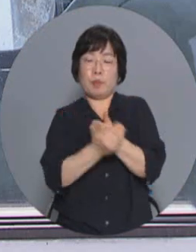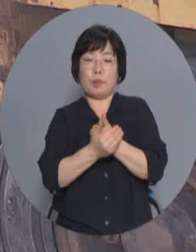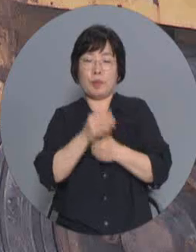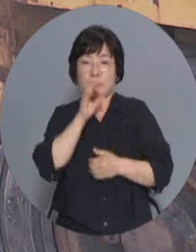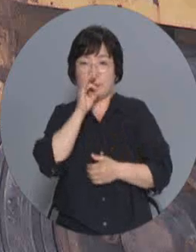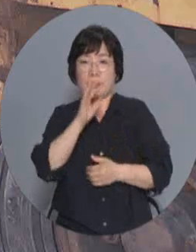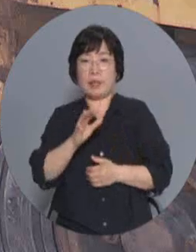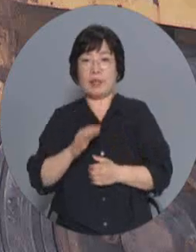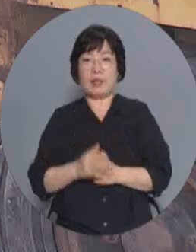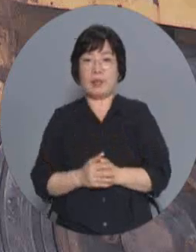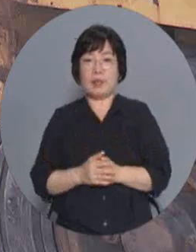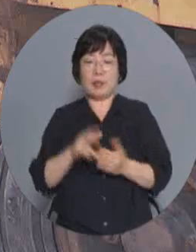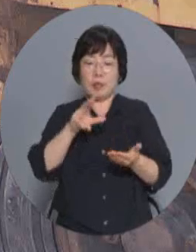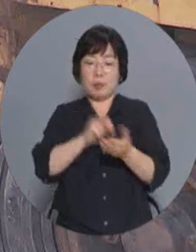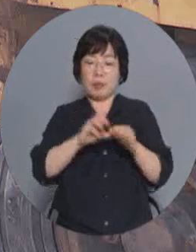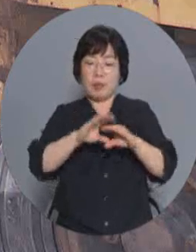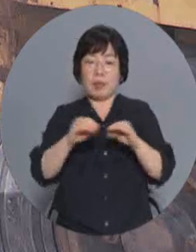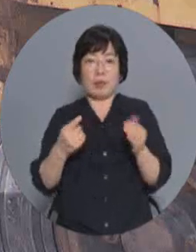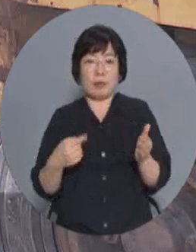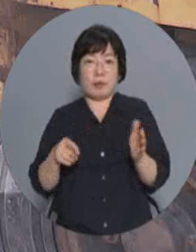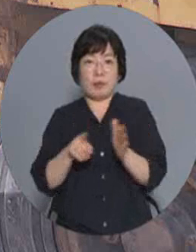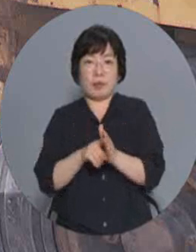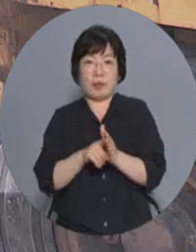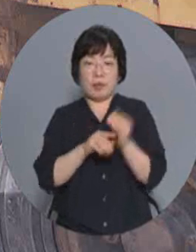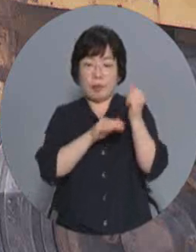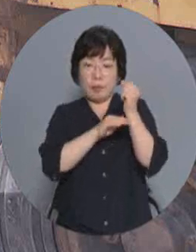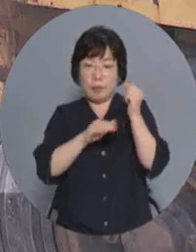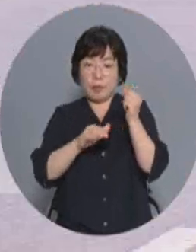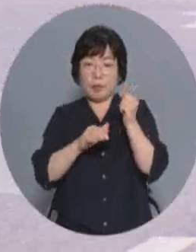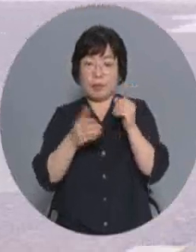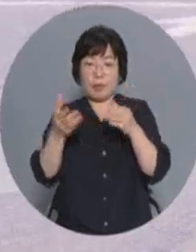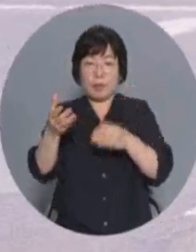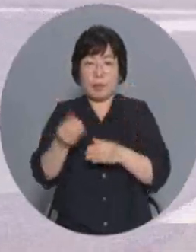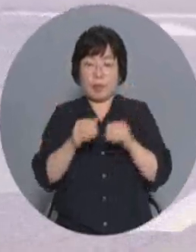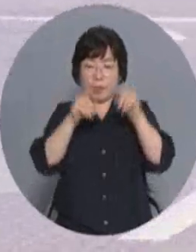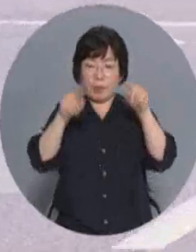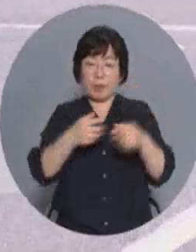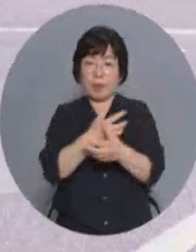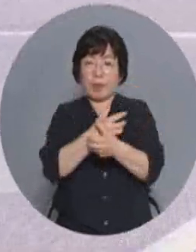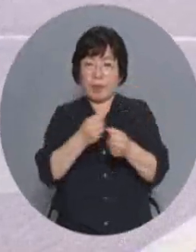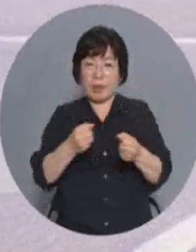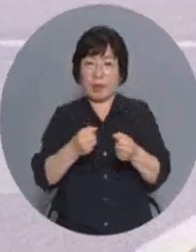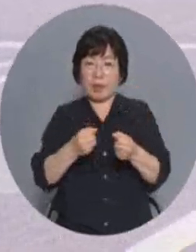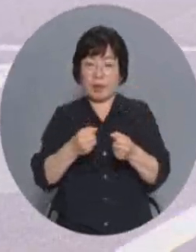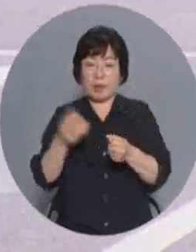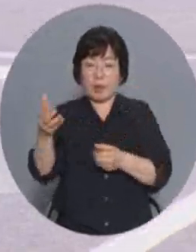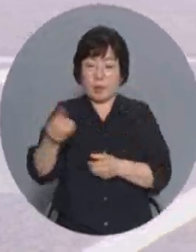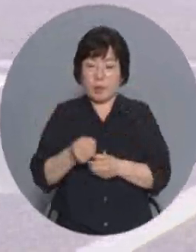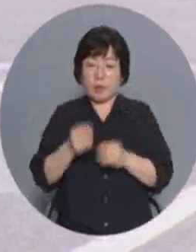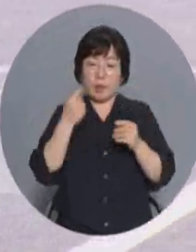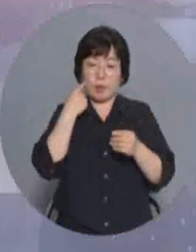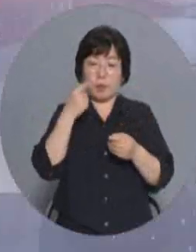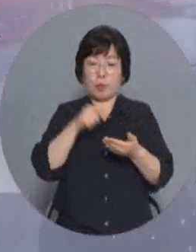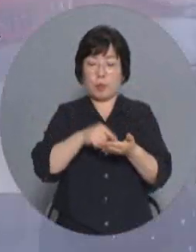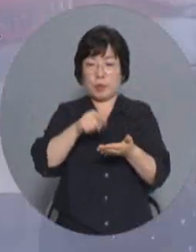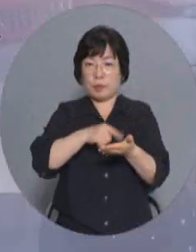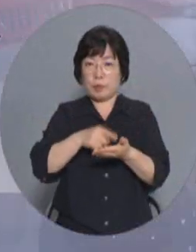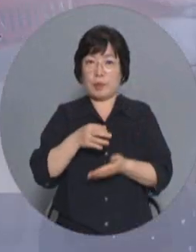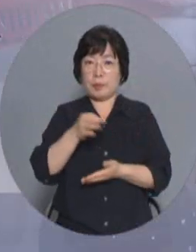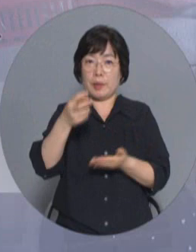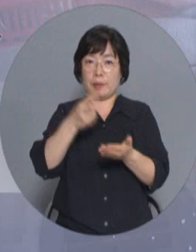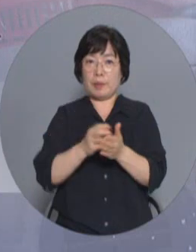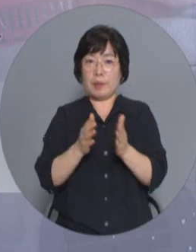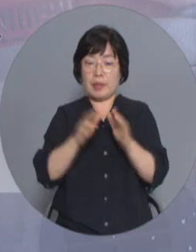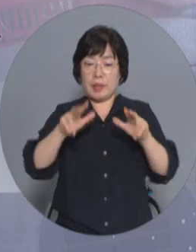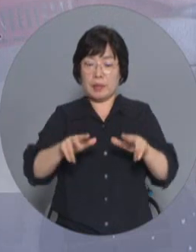못합니다. 이런 문제를 해결하기 위해 표준 임대차 계약서와 대여대금 지급 보증 제도가 도입됐지만 현실에선